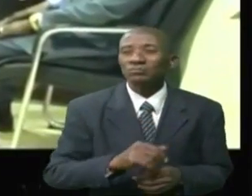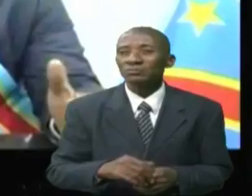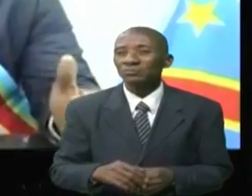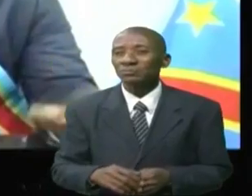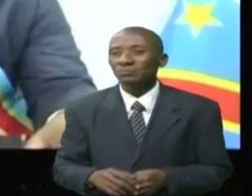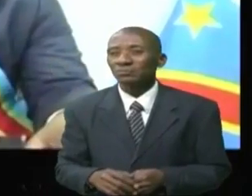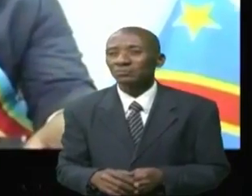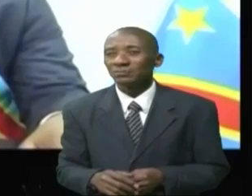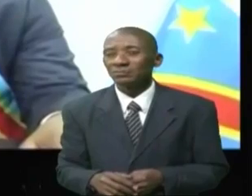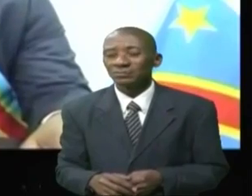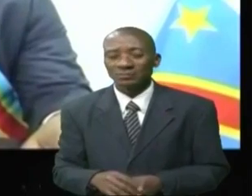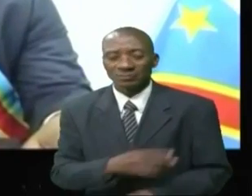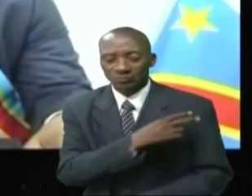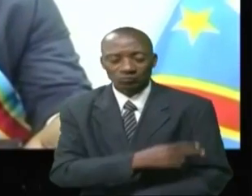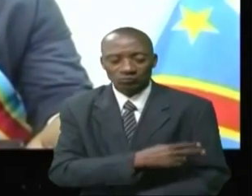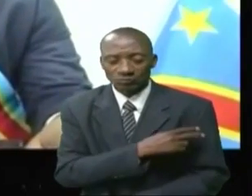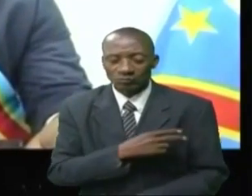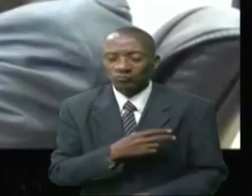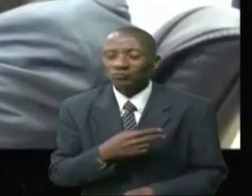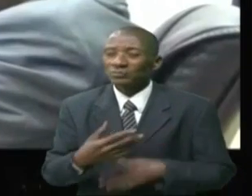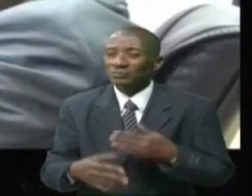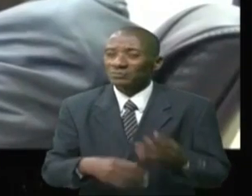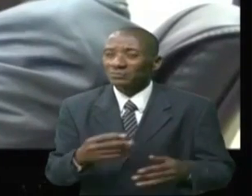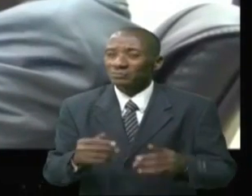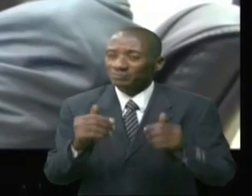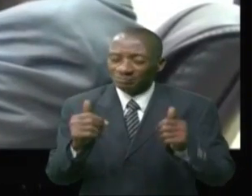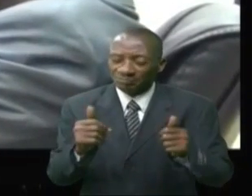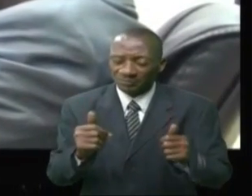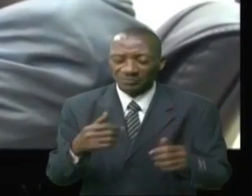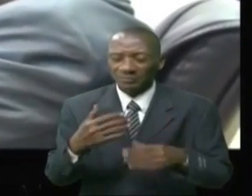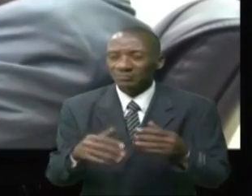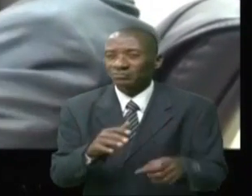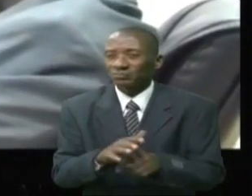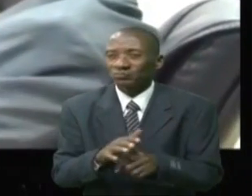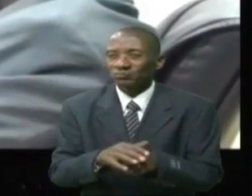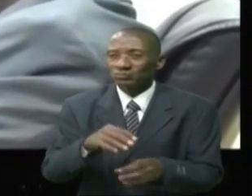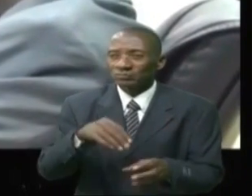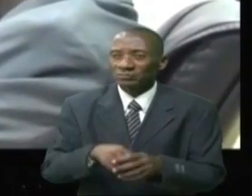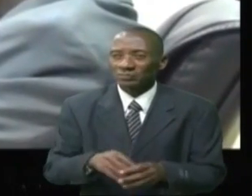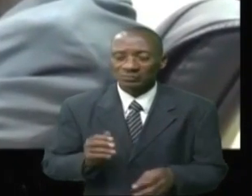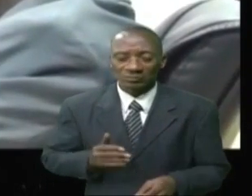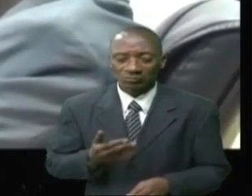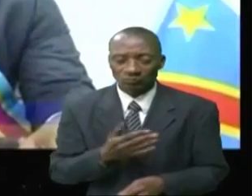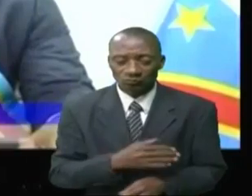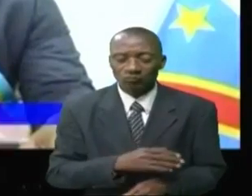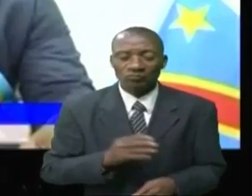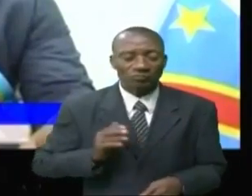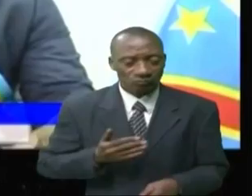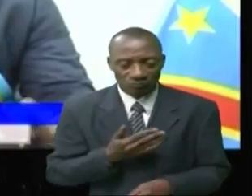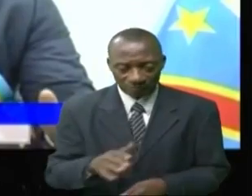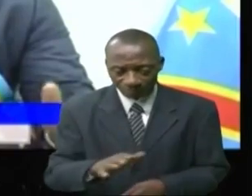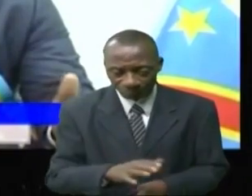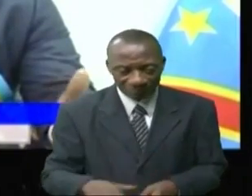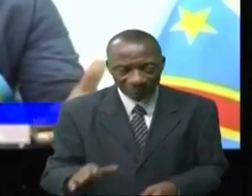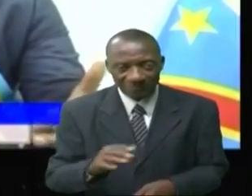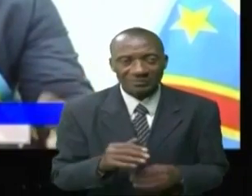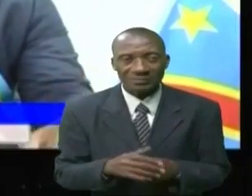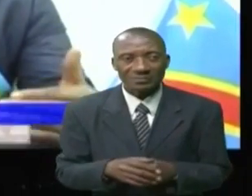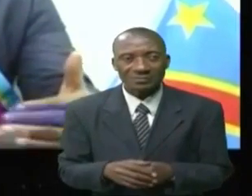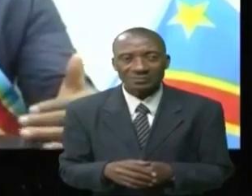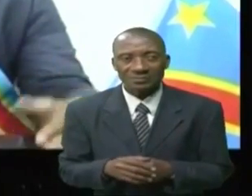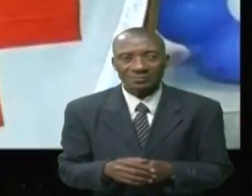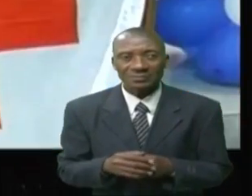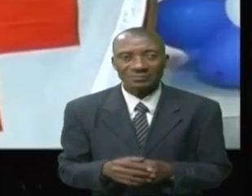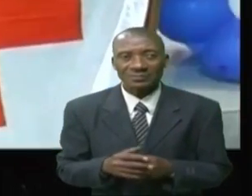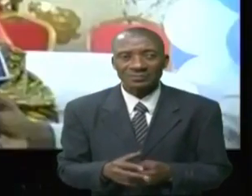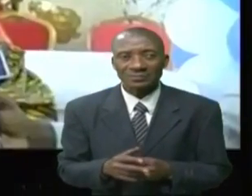arrivons à évacuer ces corps. Nous avons été édifiés et maintenant nous allons collaborer avec certaines lignes de communes qui fassent que la Croix-Rouge soit incorporée